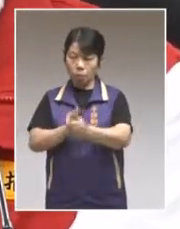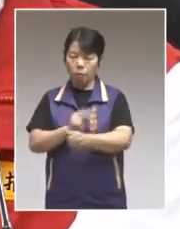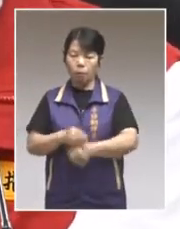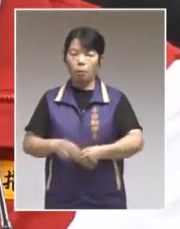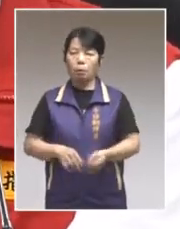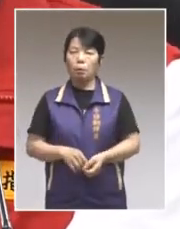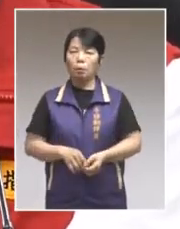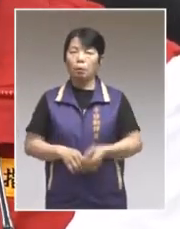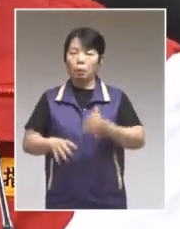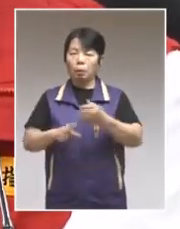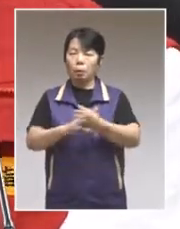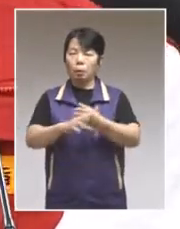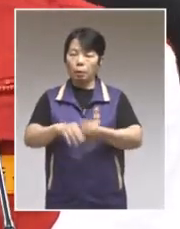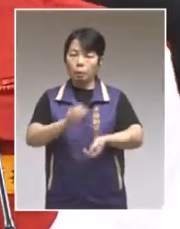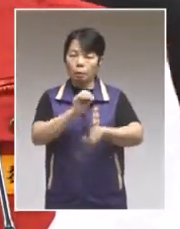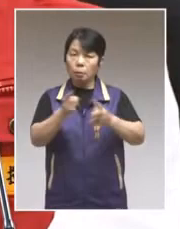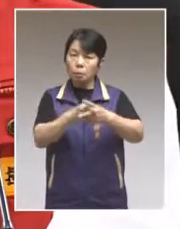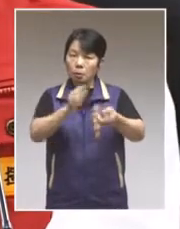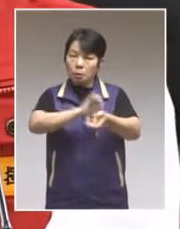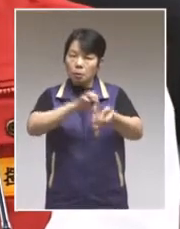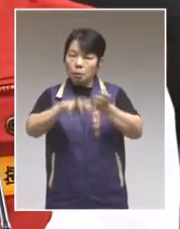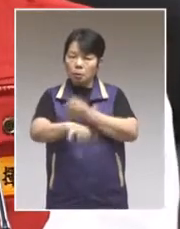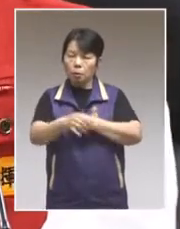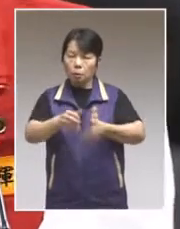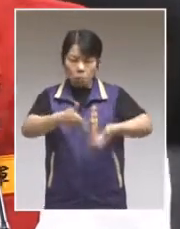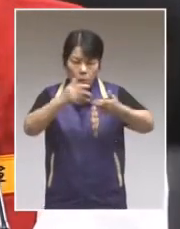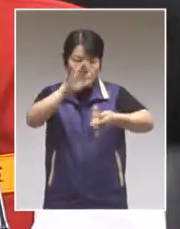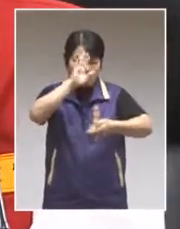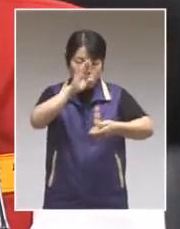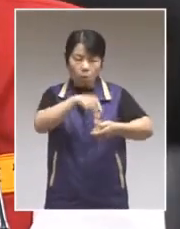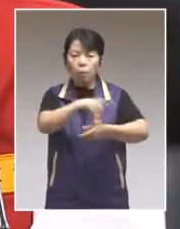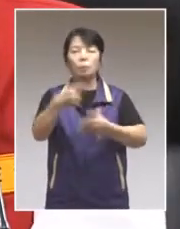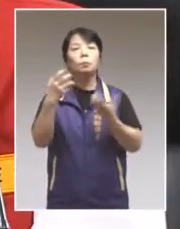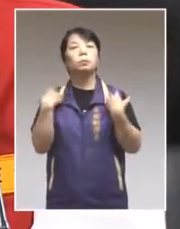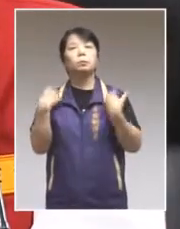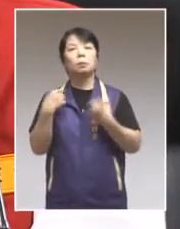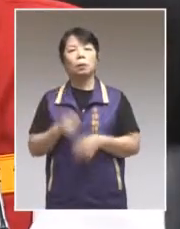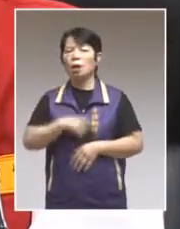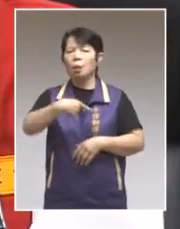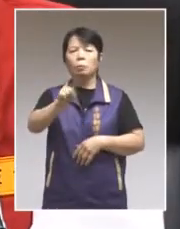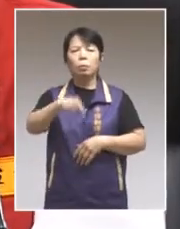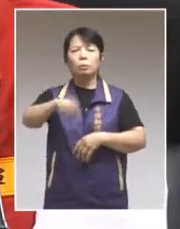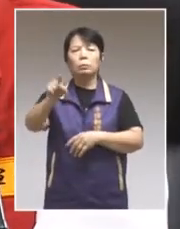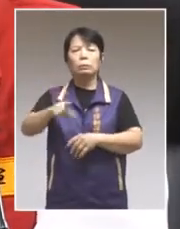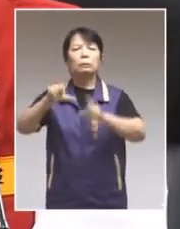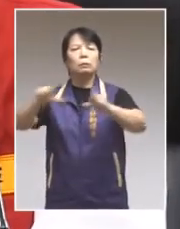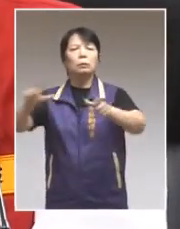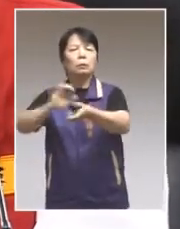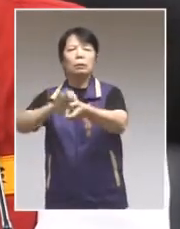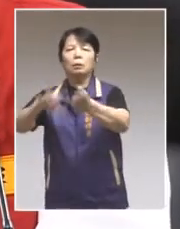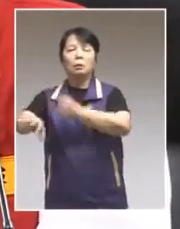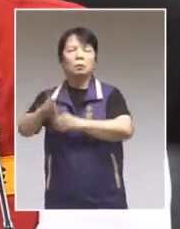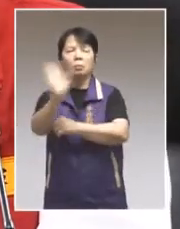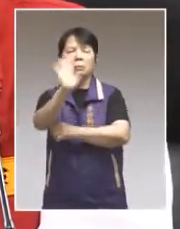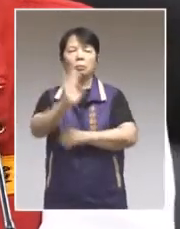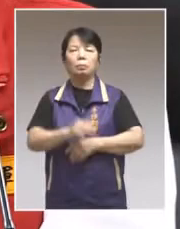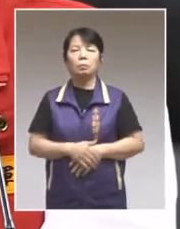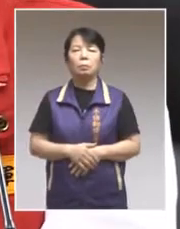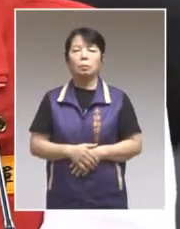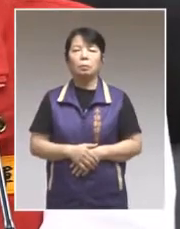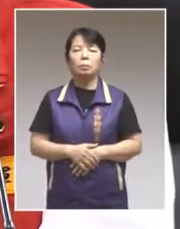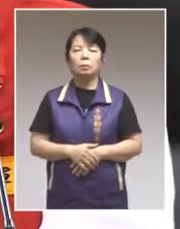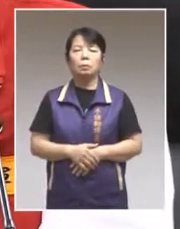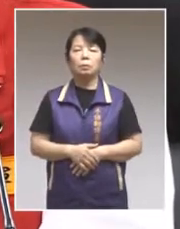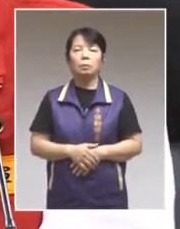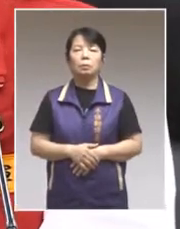诊所来负责这些轻症的治疗，不要让大医院的医师去看这个轻症或者是无症状，根本就不用